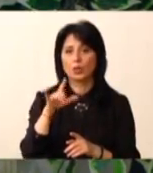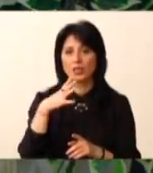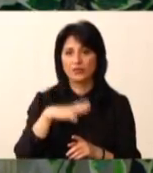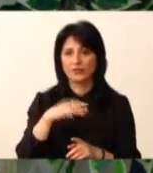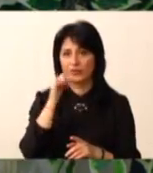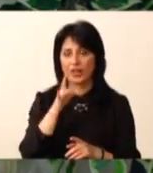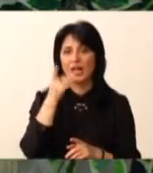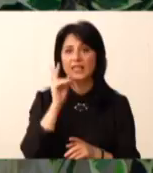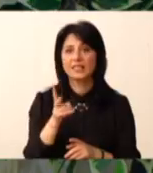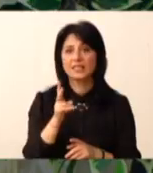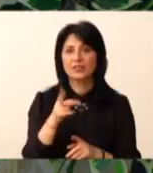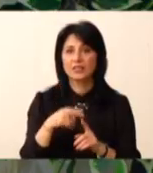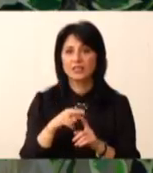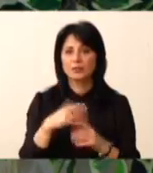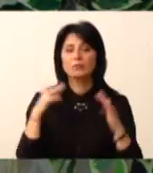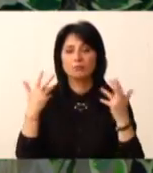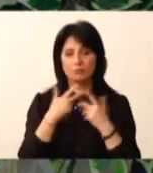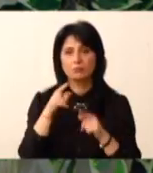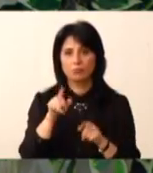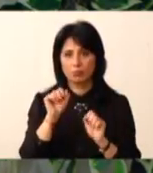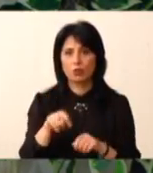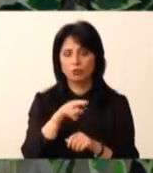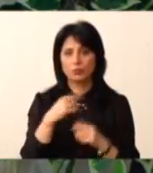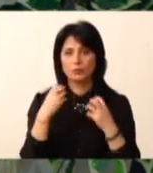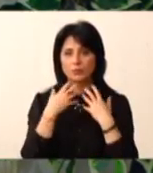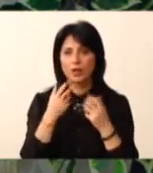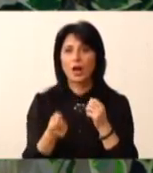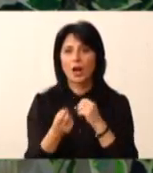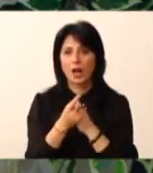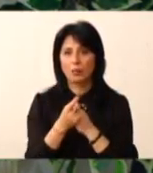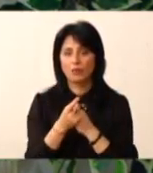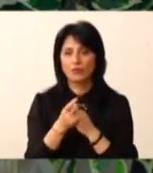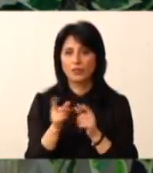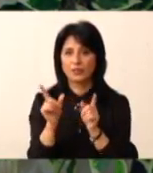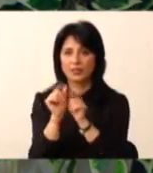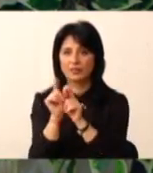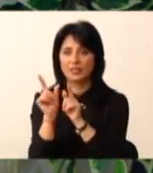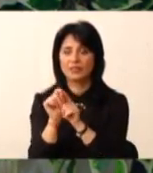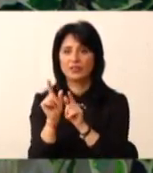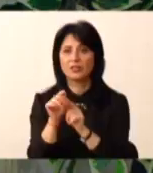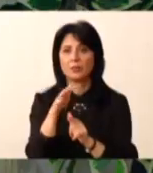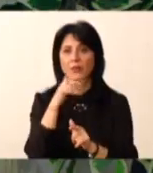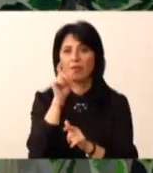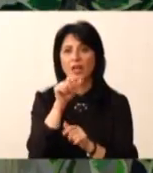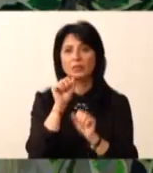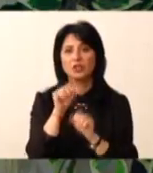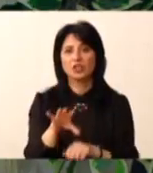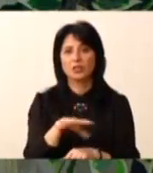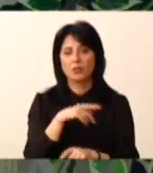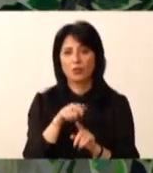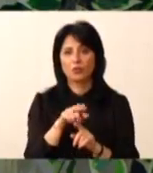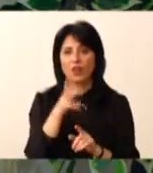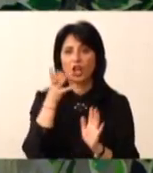დროს არის რისკი ავტოიმუნური თიროიდიტის განვითარებით. აღმოჩნდა, რომ ასეთი დაწყვილება ძალიან ბევრ ადამიანს შეიძლება